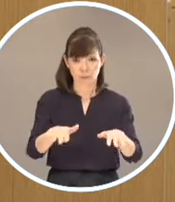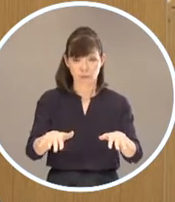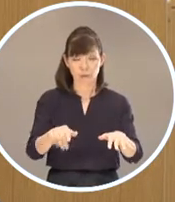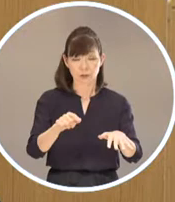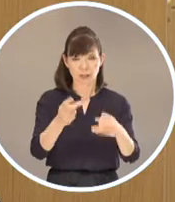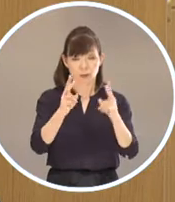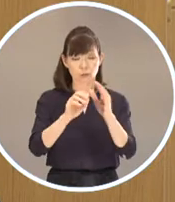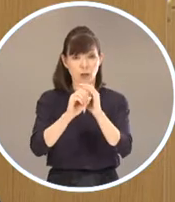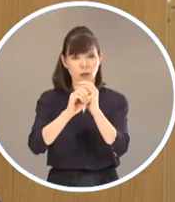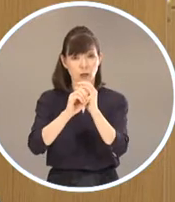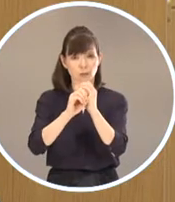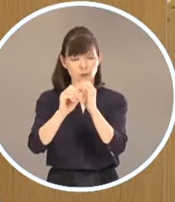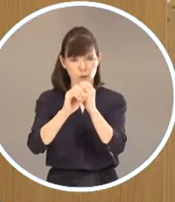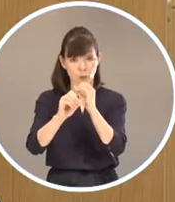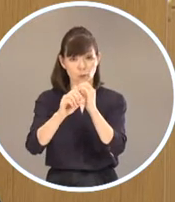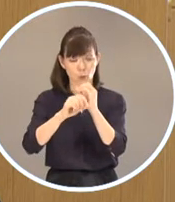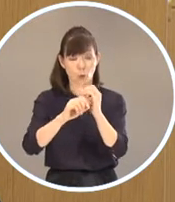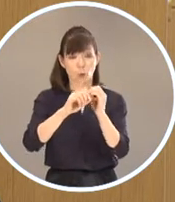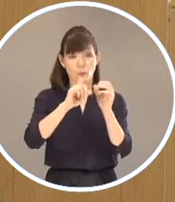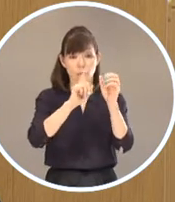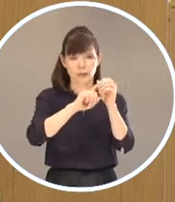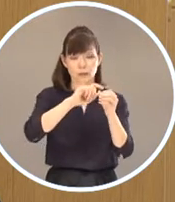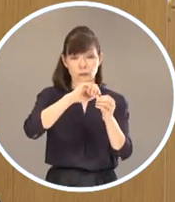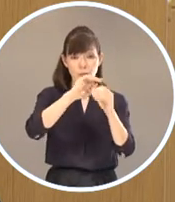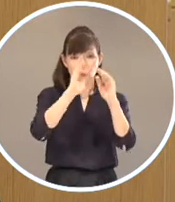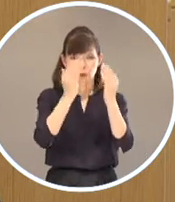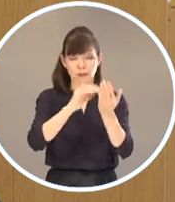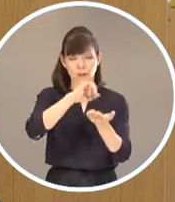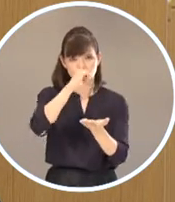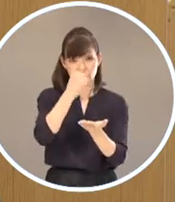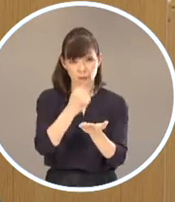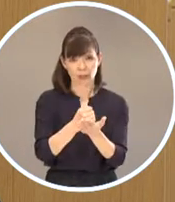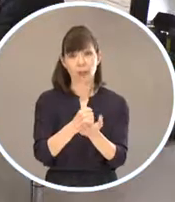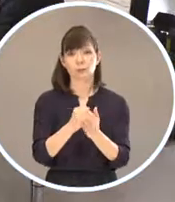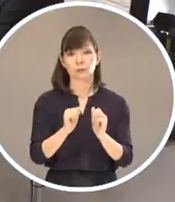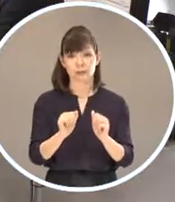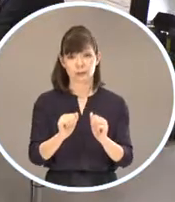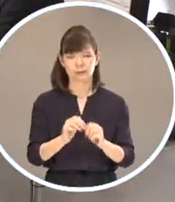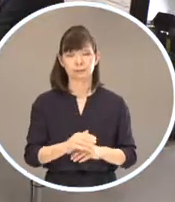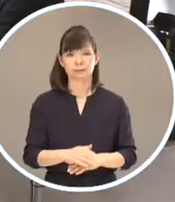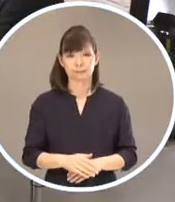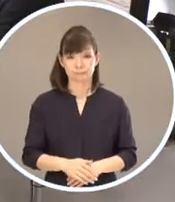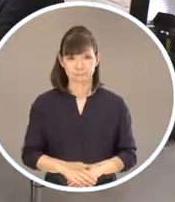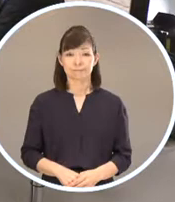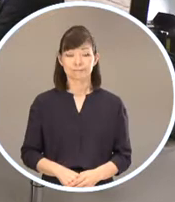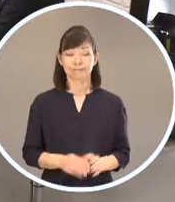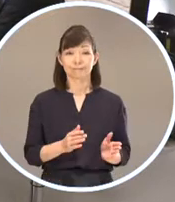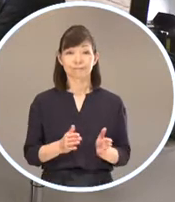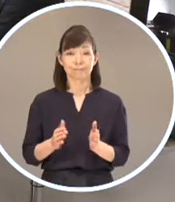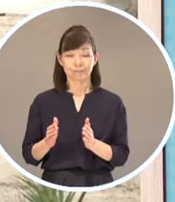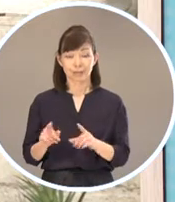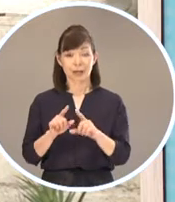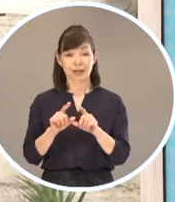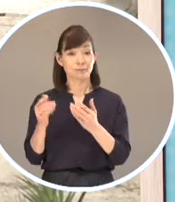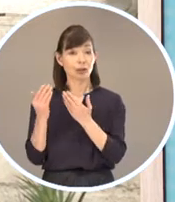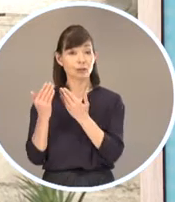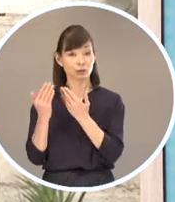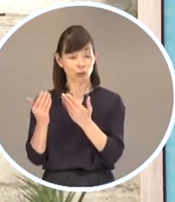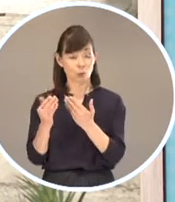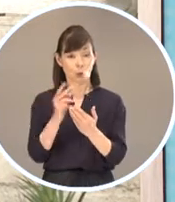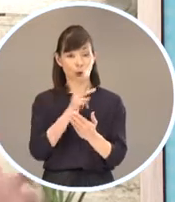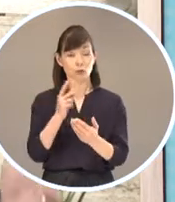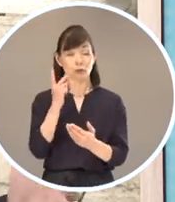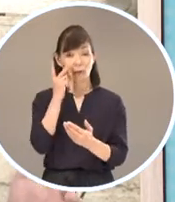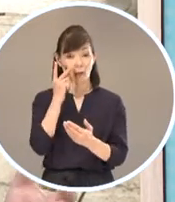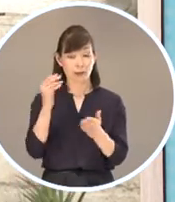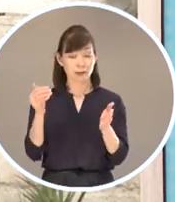ビジョンに掲げる目指す姿の実現に結びつけてまいります。 はい、一般質問2日目、細井先生、最後は少